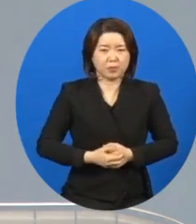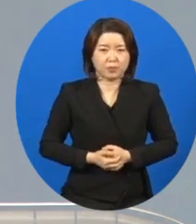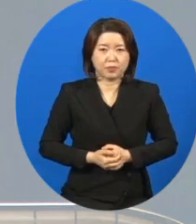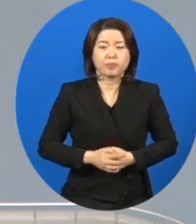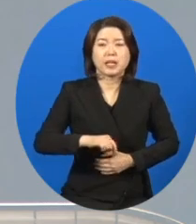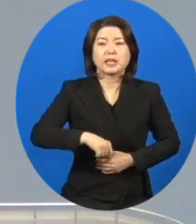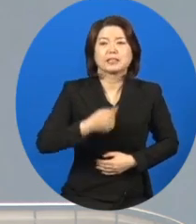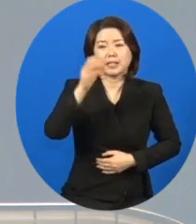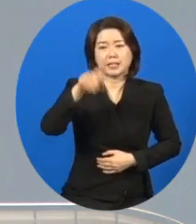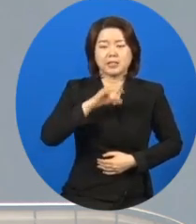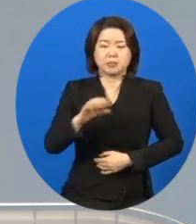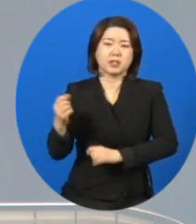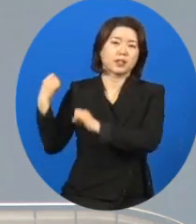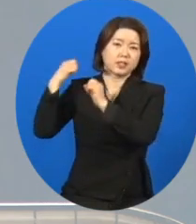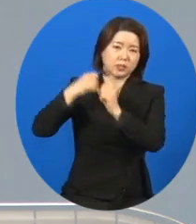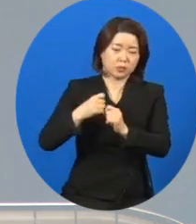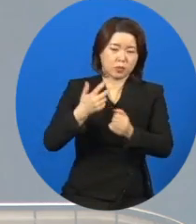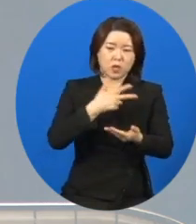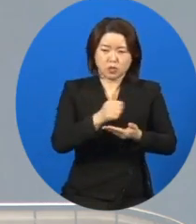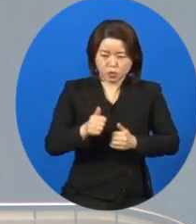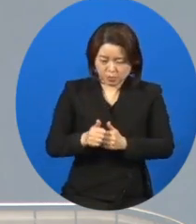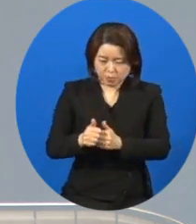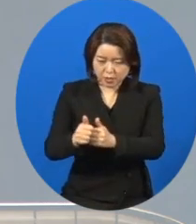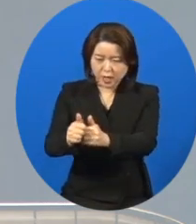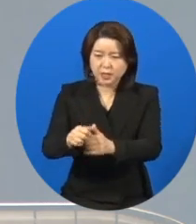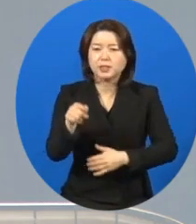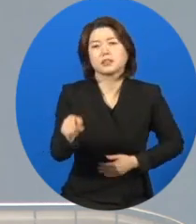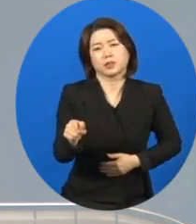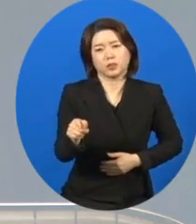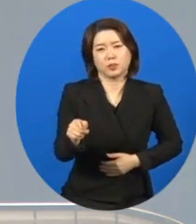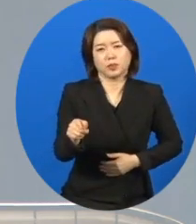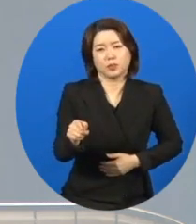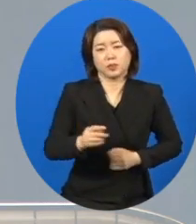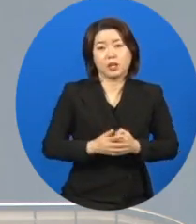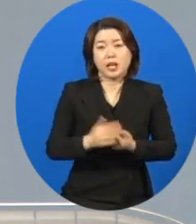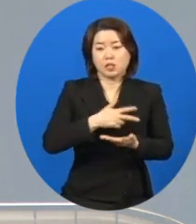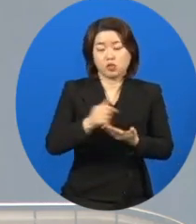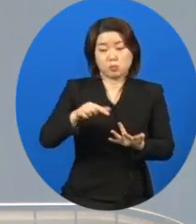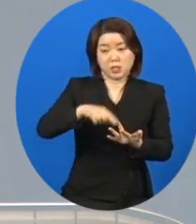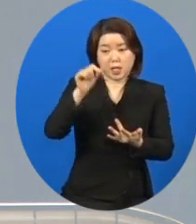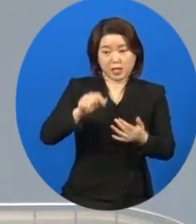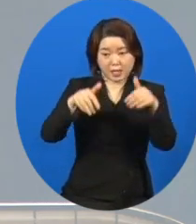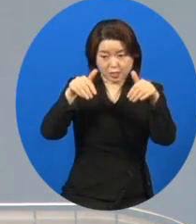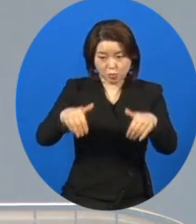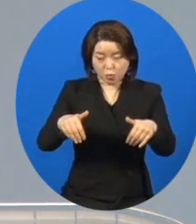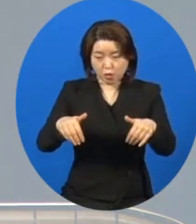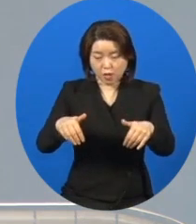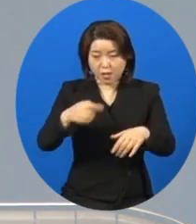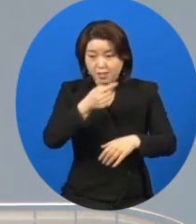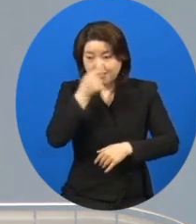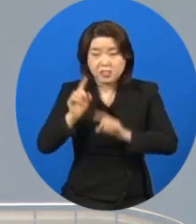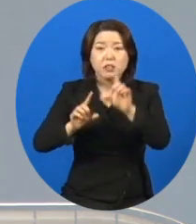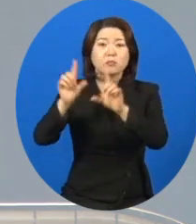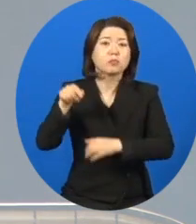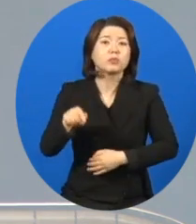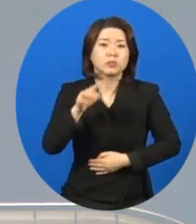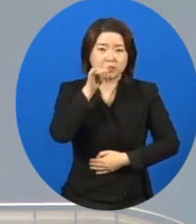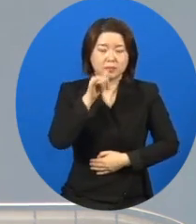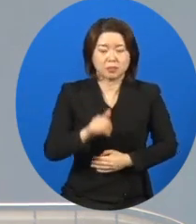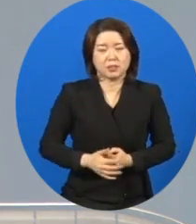자기 십자가를 지고 주님을 따르는 것이 주님이 택한 종의 증거인 거예요.